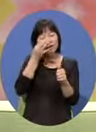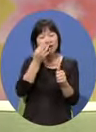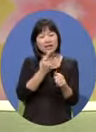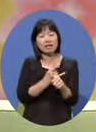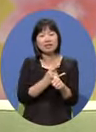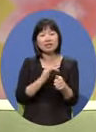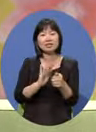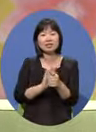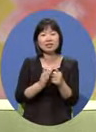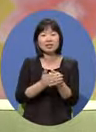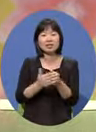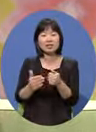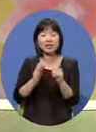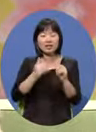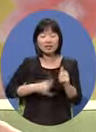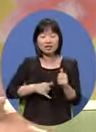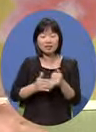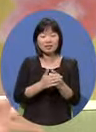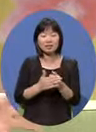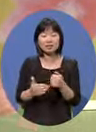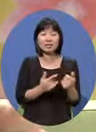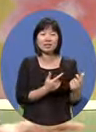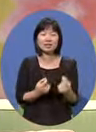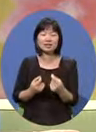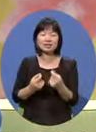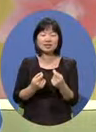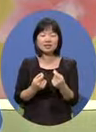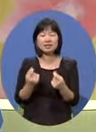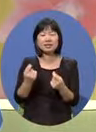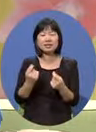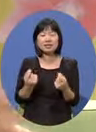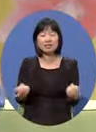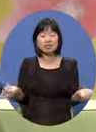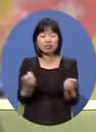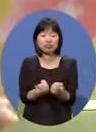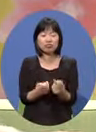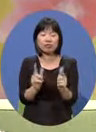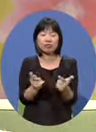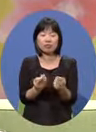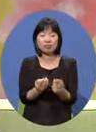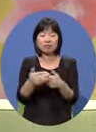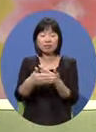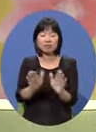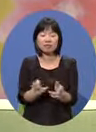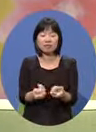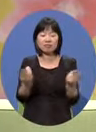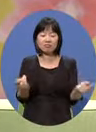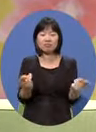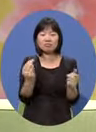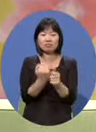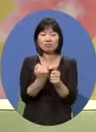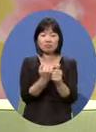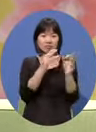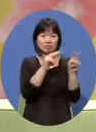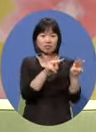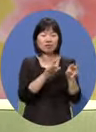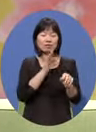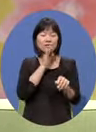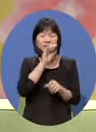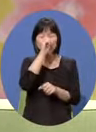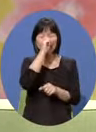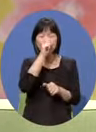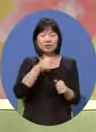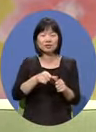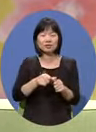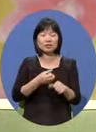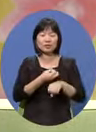것 때문에 그렇지. 서로 그냥 애 때문에 이렇게 뭐 같이 안 자는 부부들도 많고 맞아요. 방을 이렇게 따로 써야 되는 부분. 선생님 이런 부부들한테 정말 좋은 얘기를